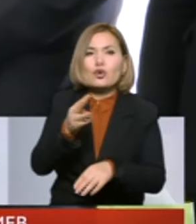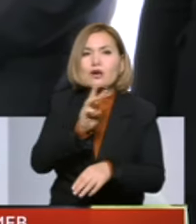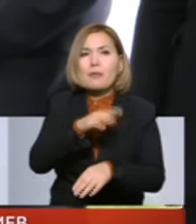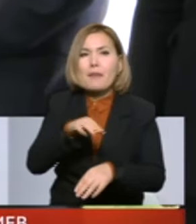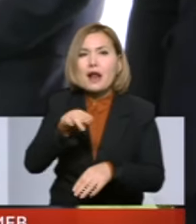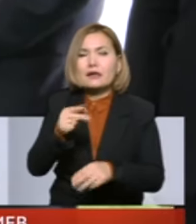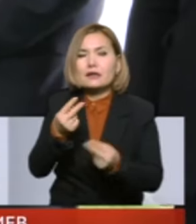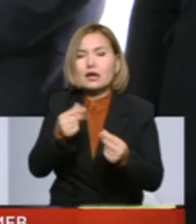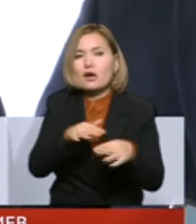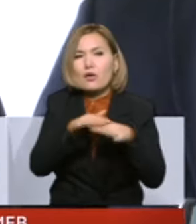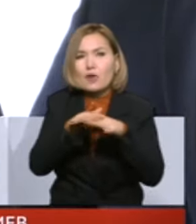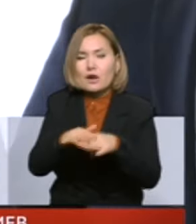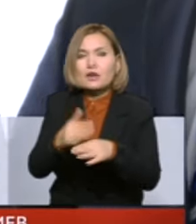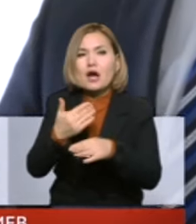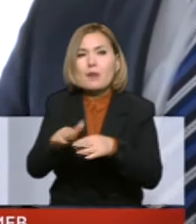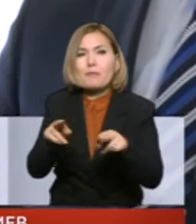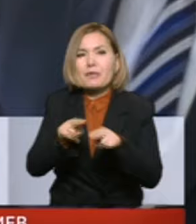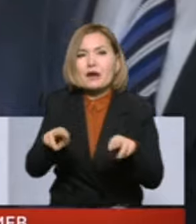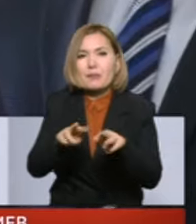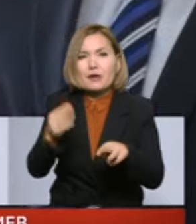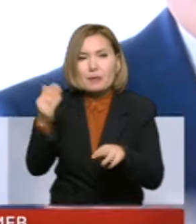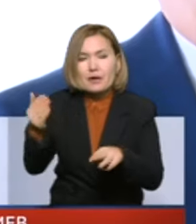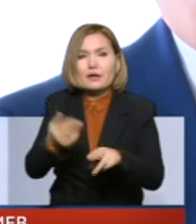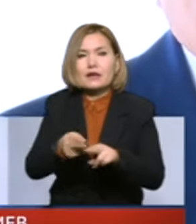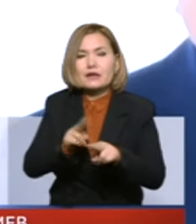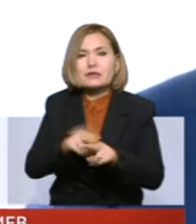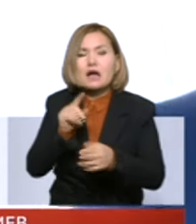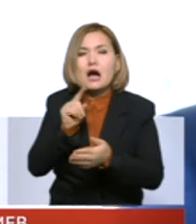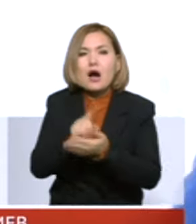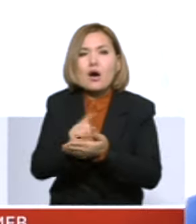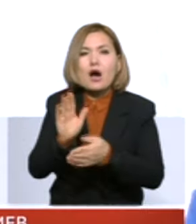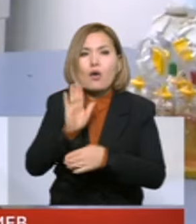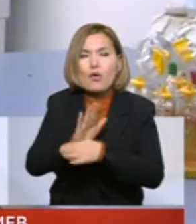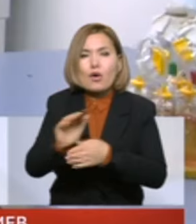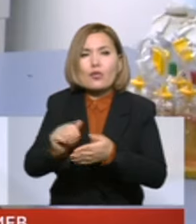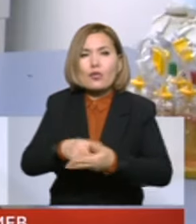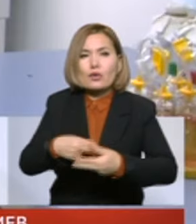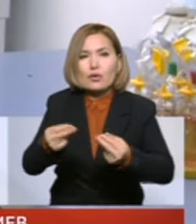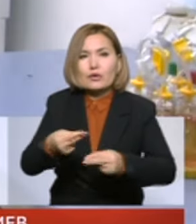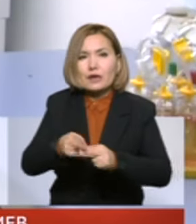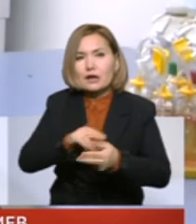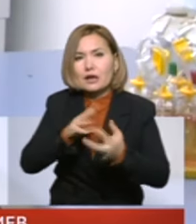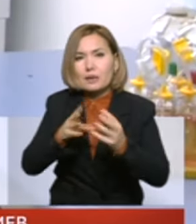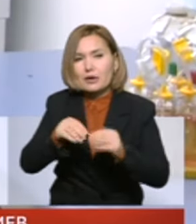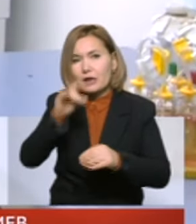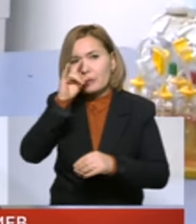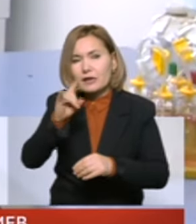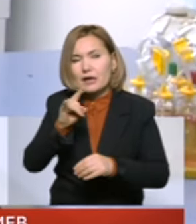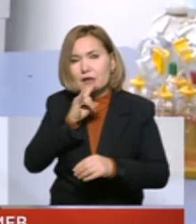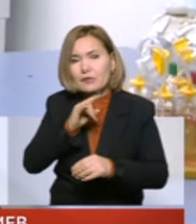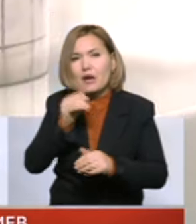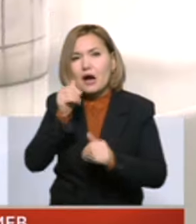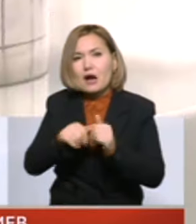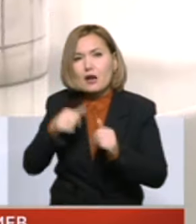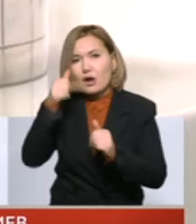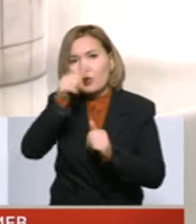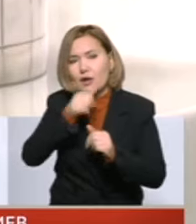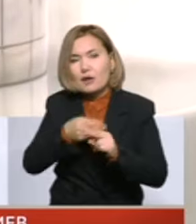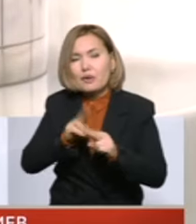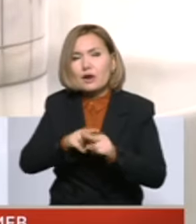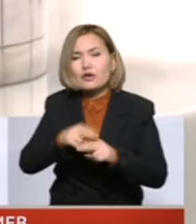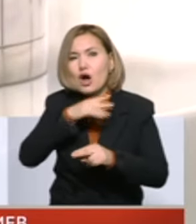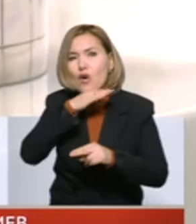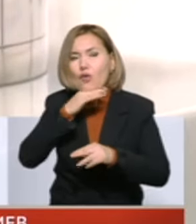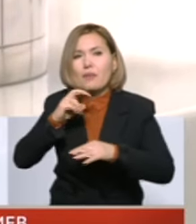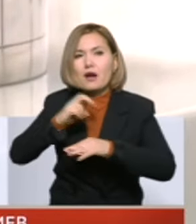теңгеге жуық қаражат бөлді. Премьер-министр Әлихан Смайылов тиісті қаулыға қол қойды. Атап өтерлігі, елімізде кейінгі жылдары